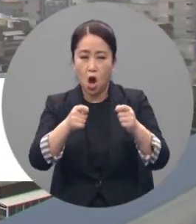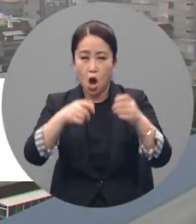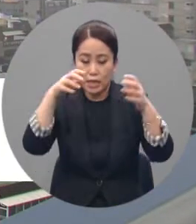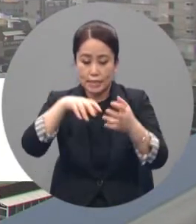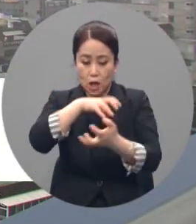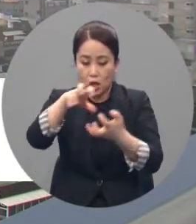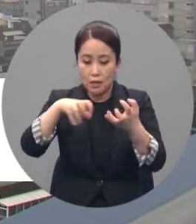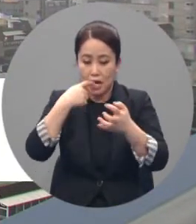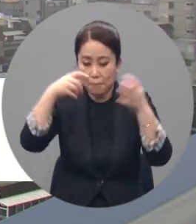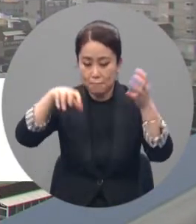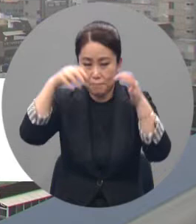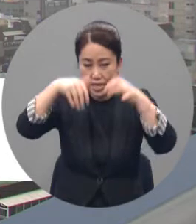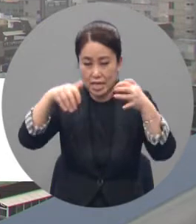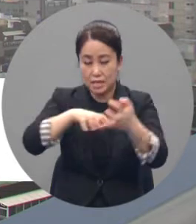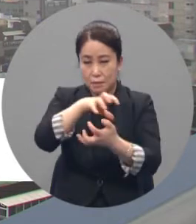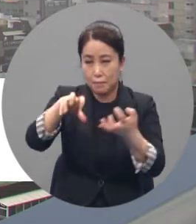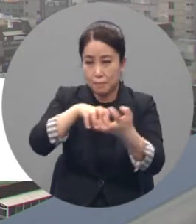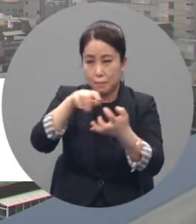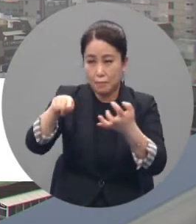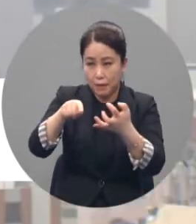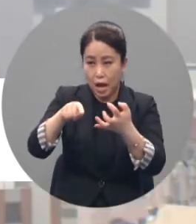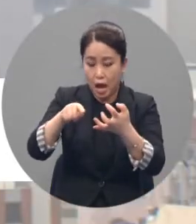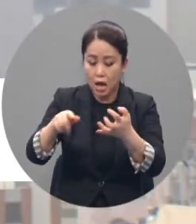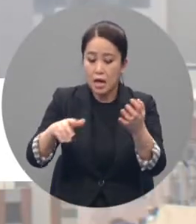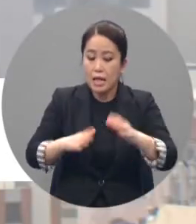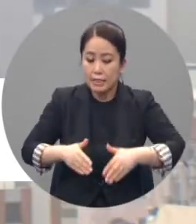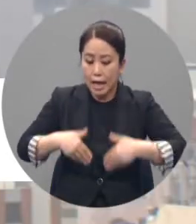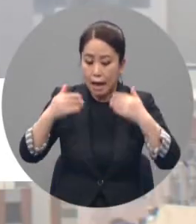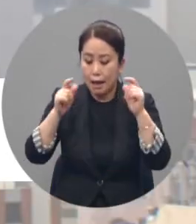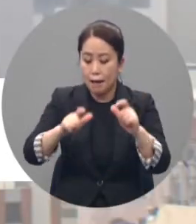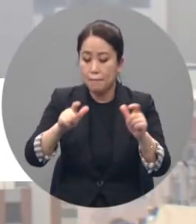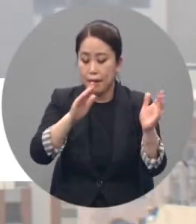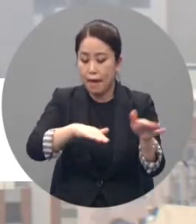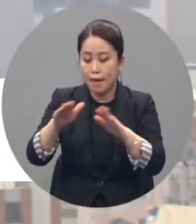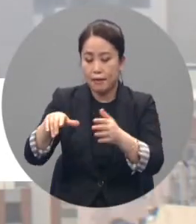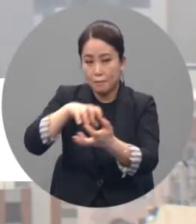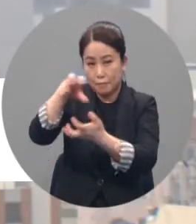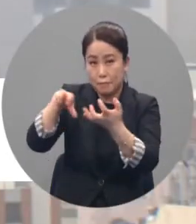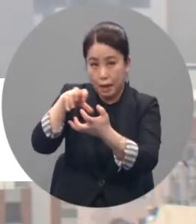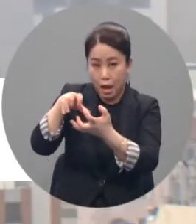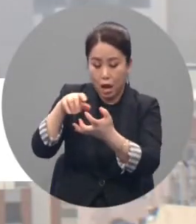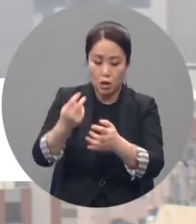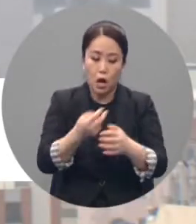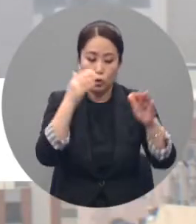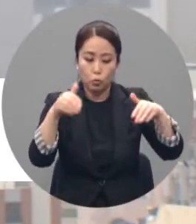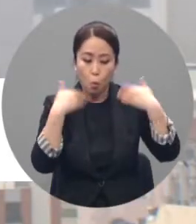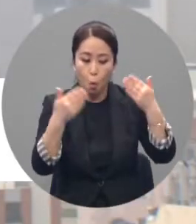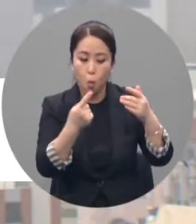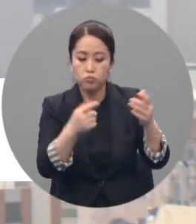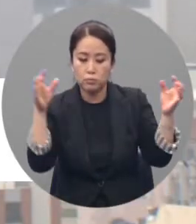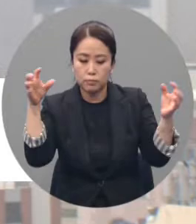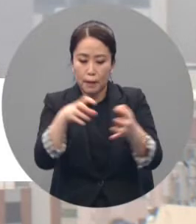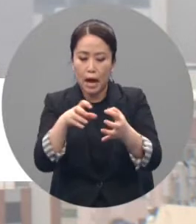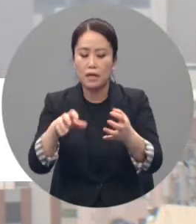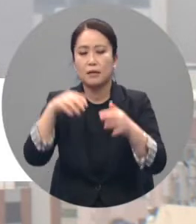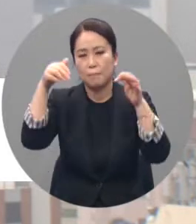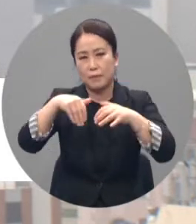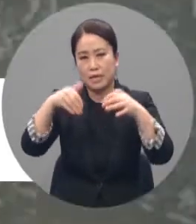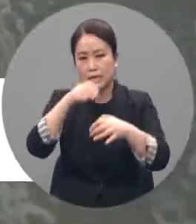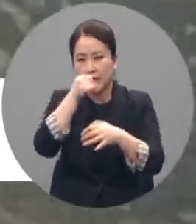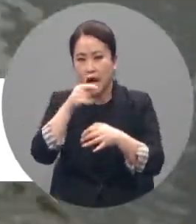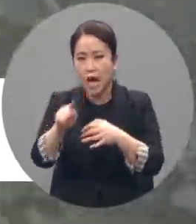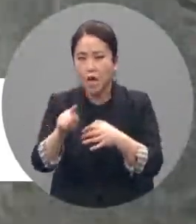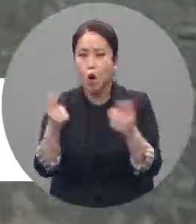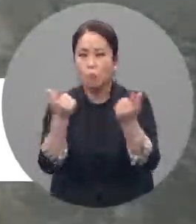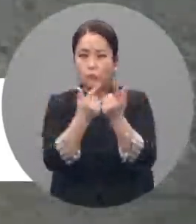지나고 동풍에 의한 강수가 더해지면서 많은 비가 내렸습니다. 이러한 정체전선의 형상은 북태평양 고기압